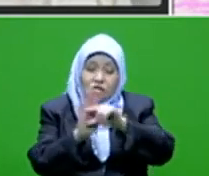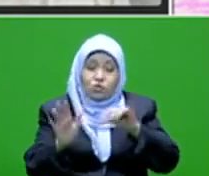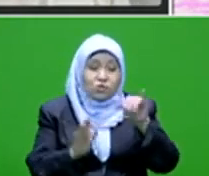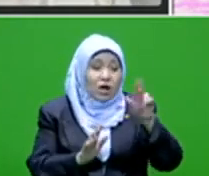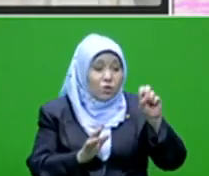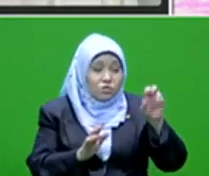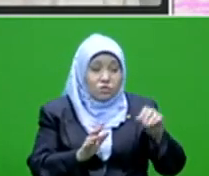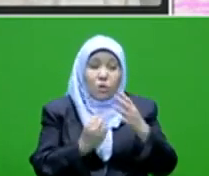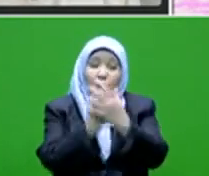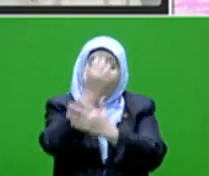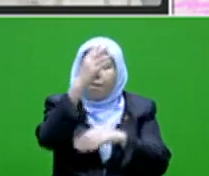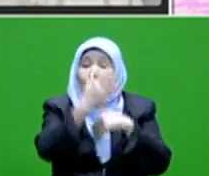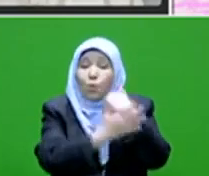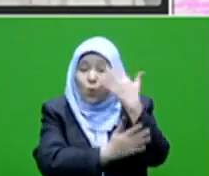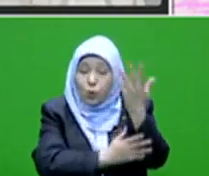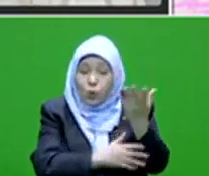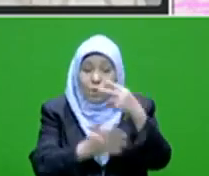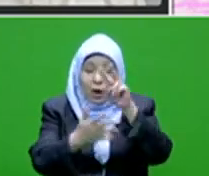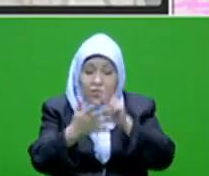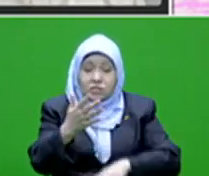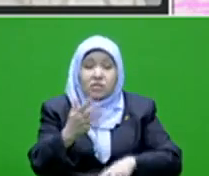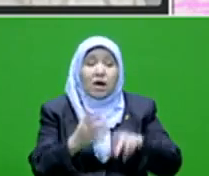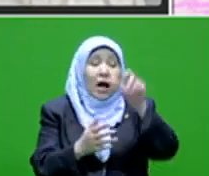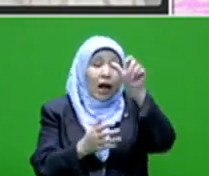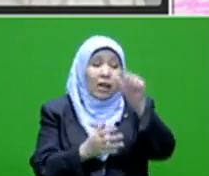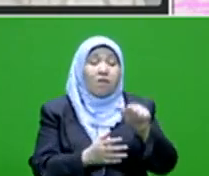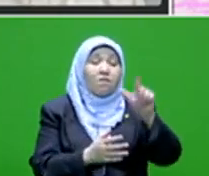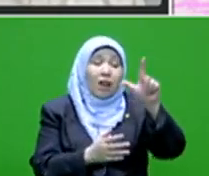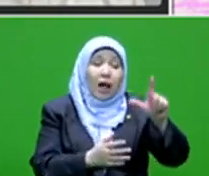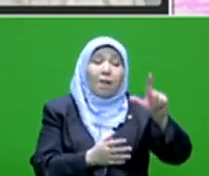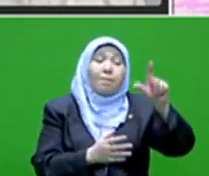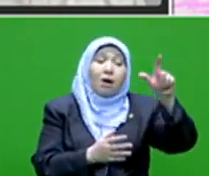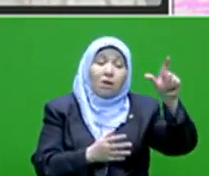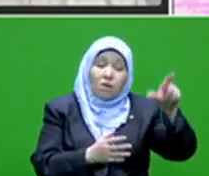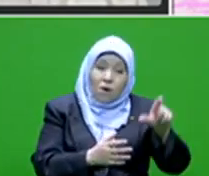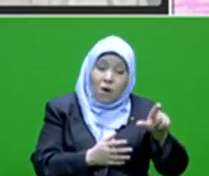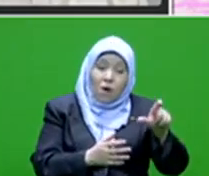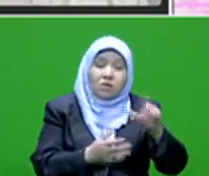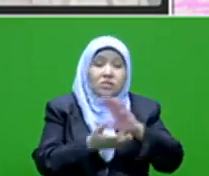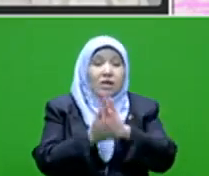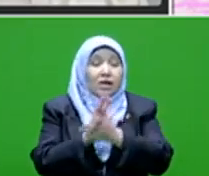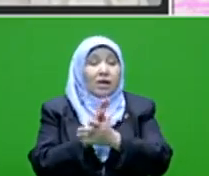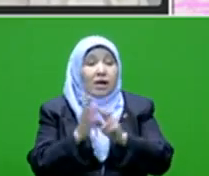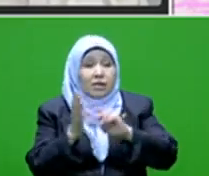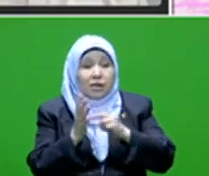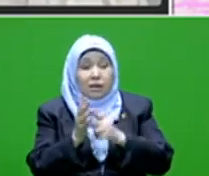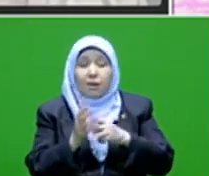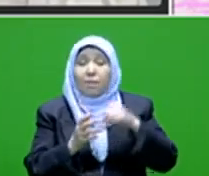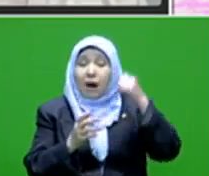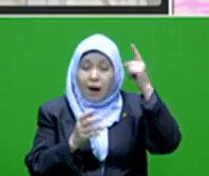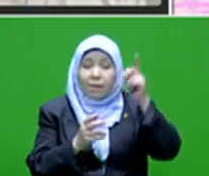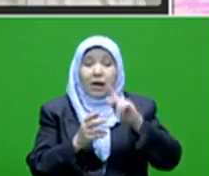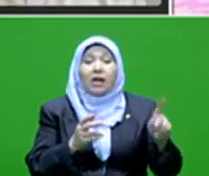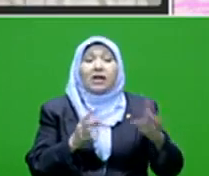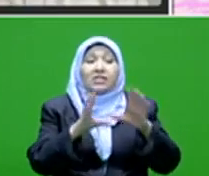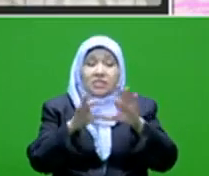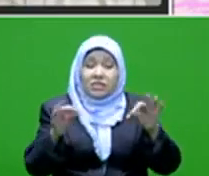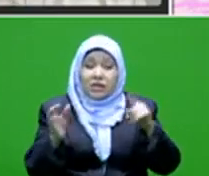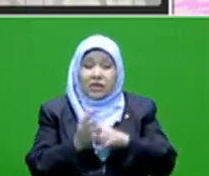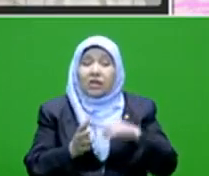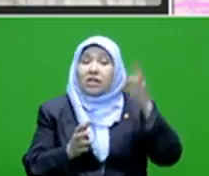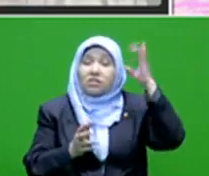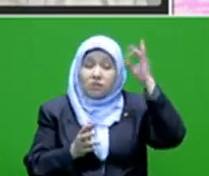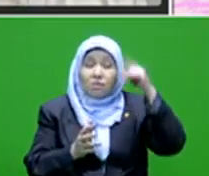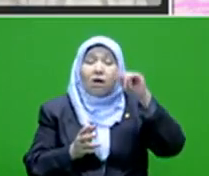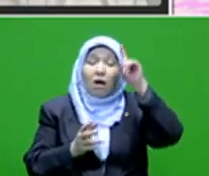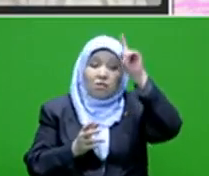wuduk, buka surah Yusuf, baca daripada Alif Lam Ra sampai habis dengan erti kata memahamkan cerita ini. InsyaAllah